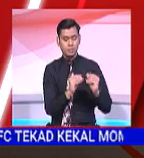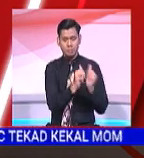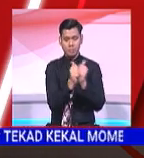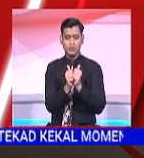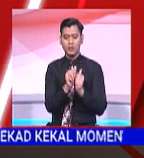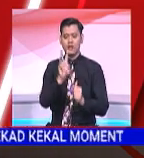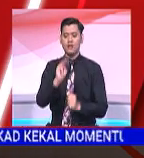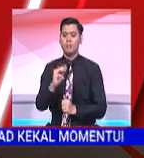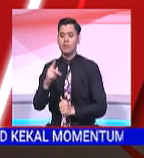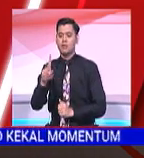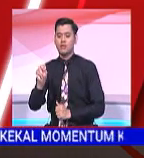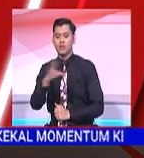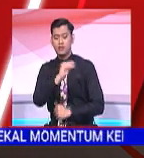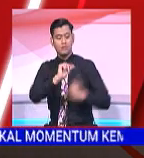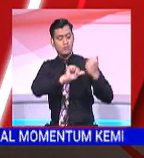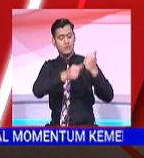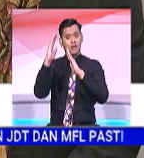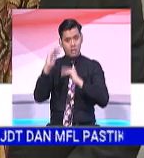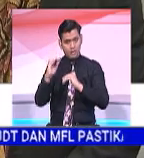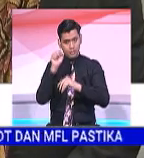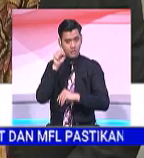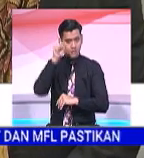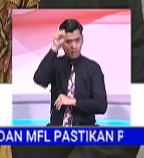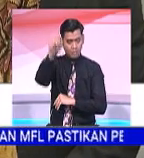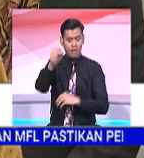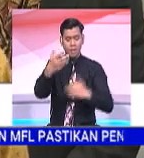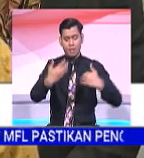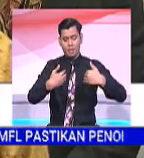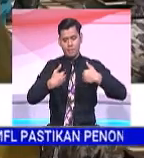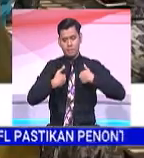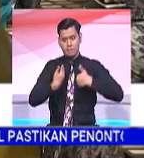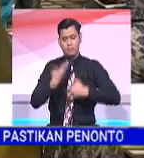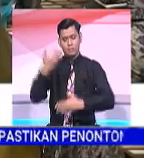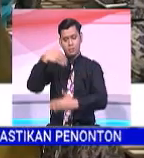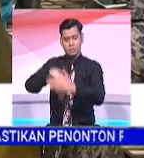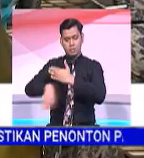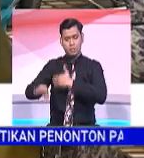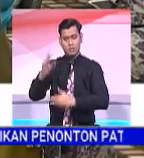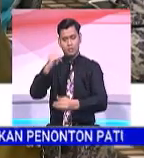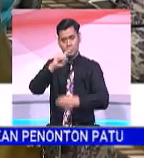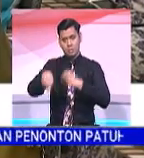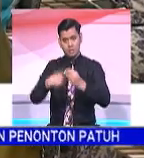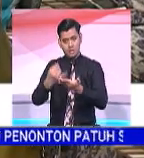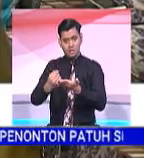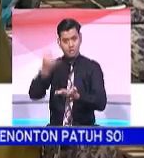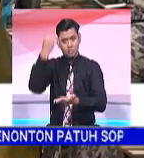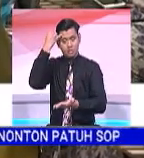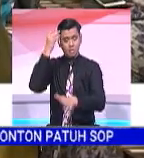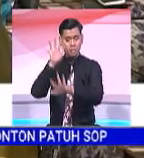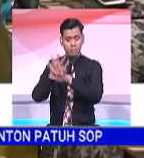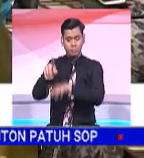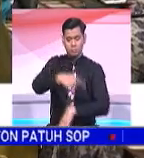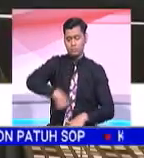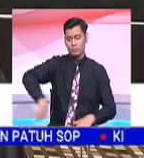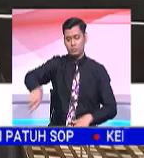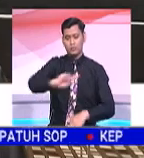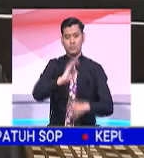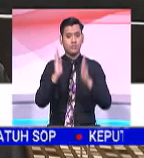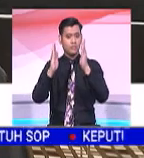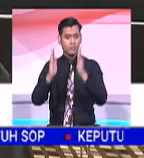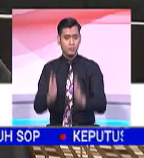Baiklah, saudara, lintas langsung berita wilayah petang ini dimulakan dengan Johor. Rancangan naik taraf JT antarabangsa Kukup menjadi